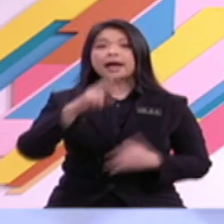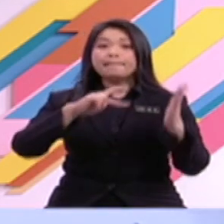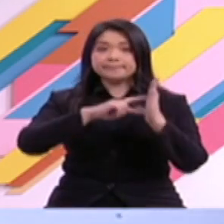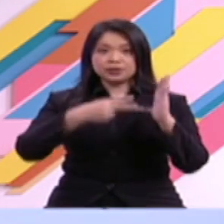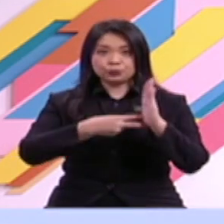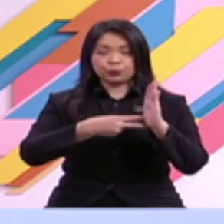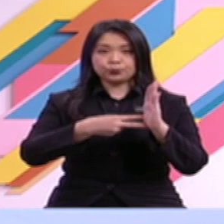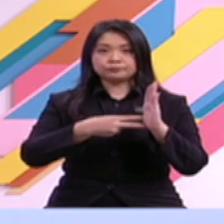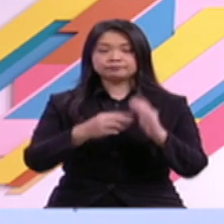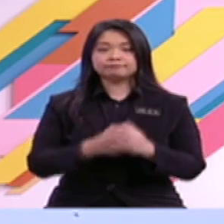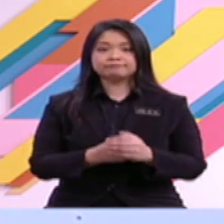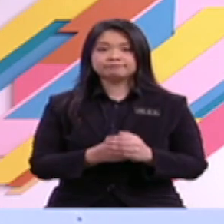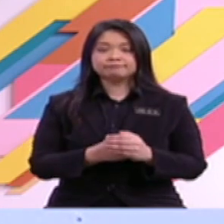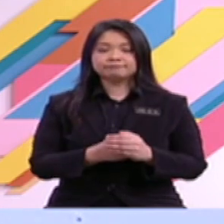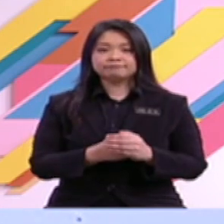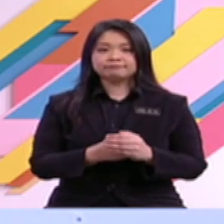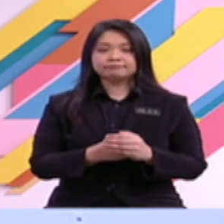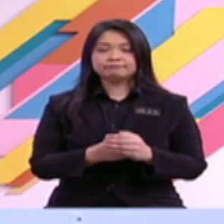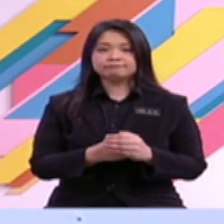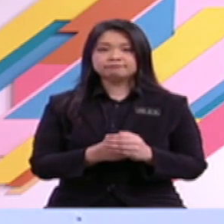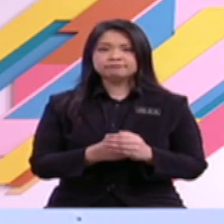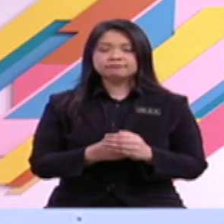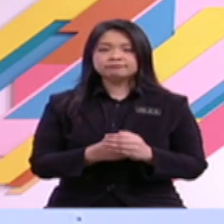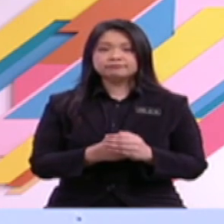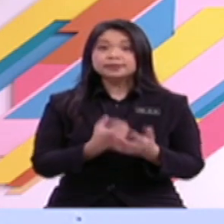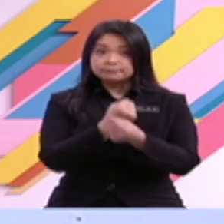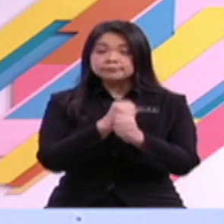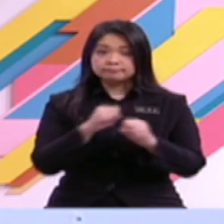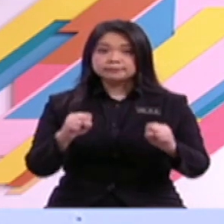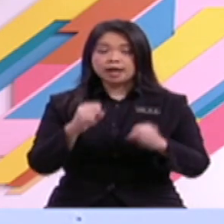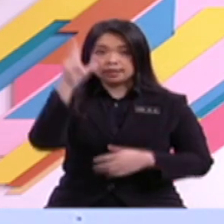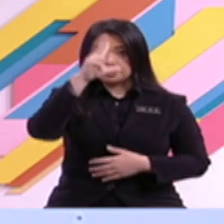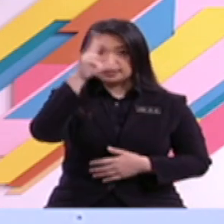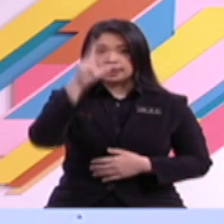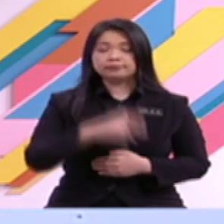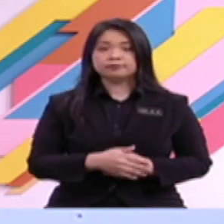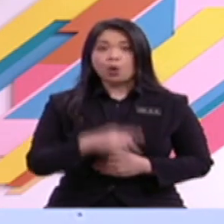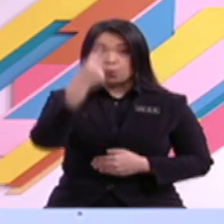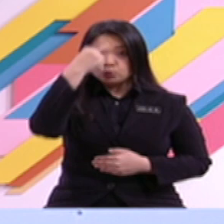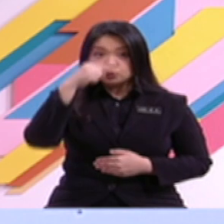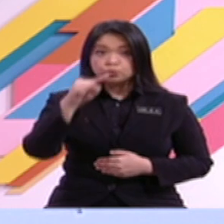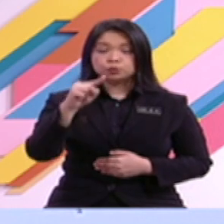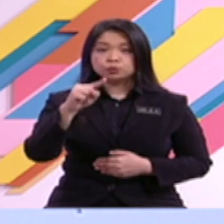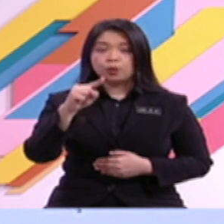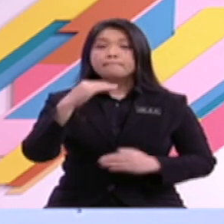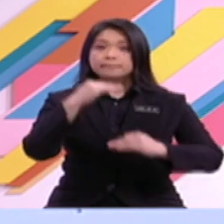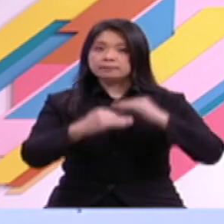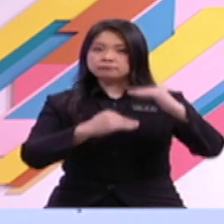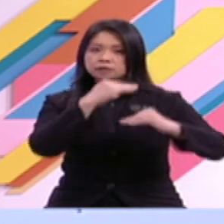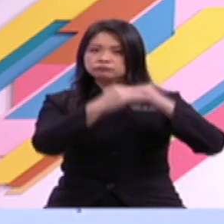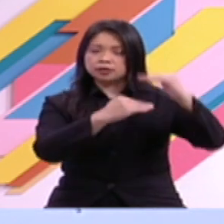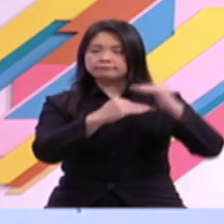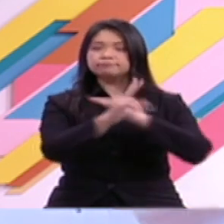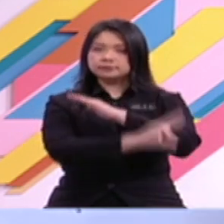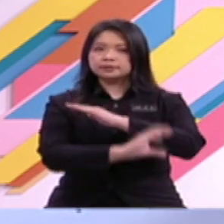bermaksud peruntukkan Oke peruntukkan kerajaan untuk pembangunan negara